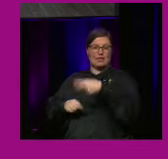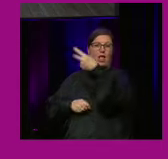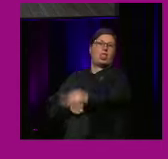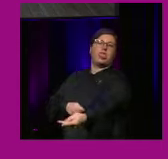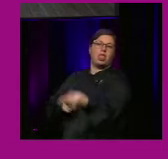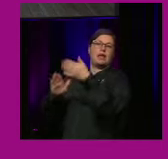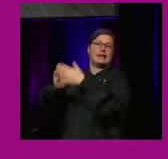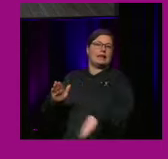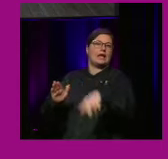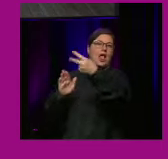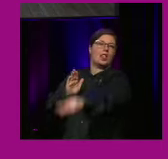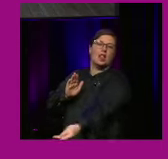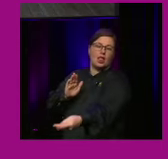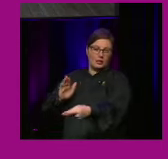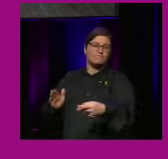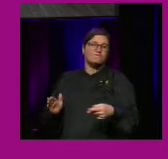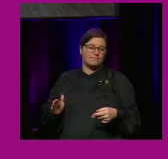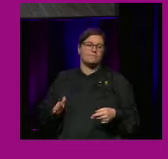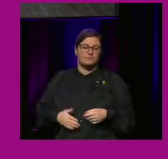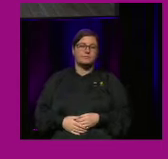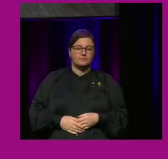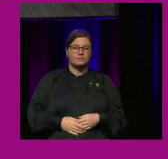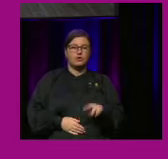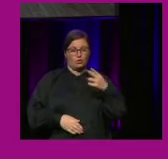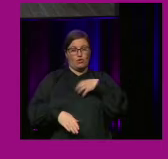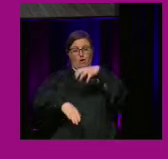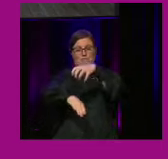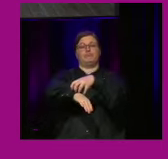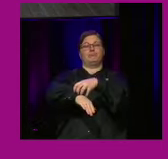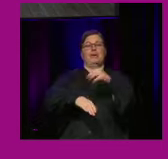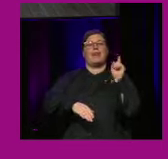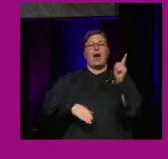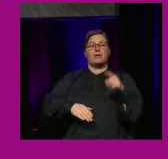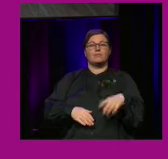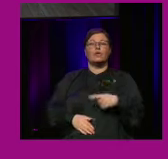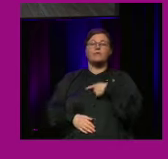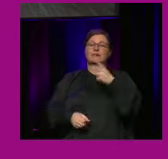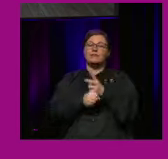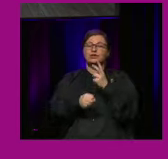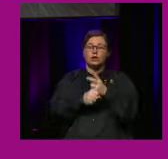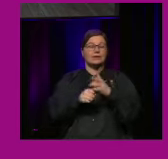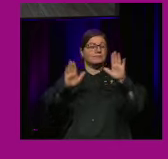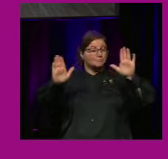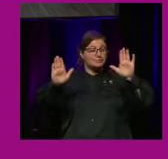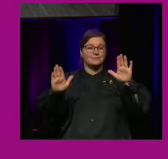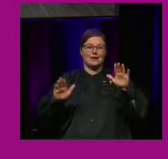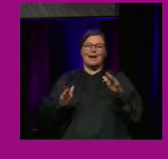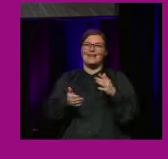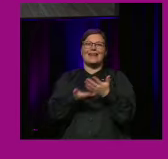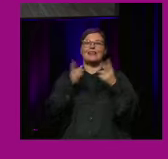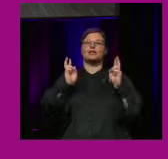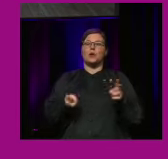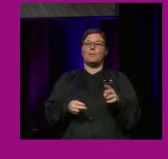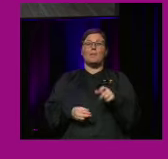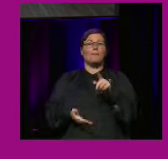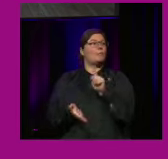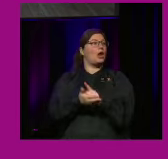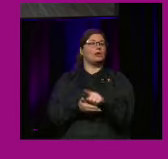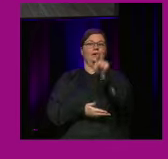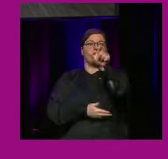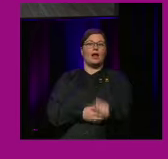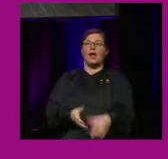Och det faktum att vi försöker säkerställa att de här människorna inte bara försvinner från jordens yta, det är